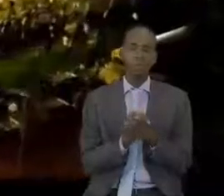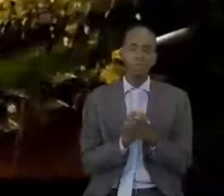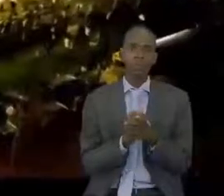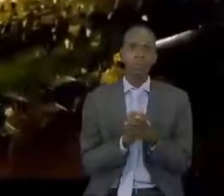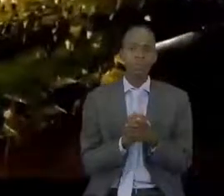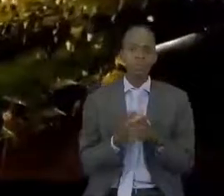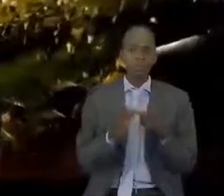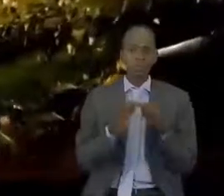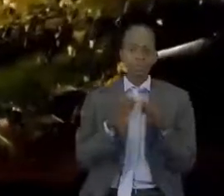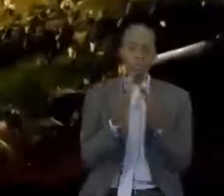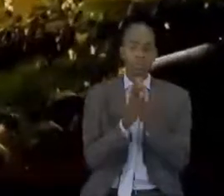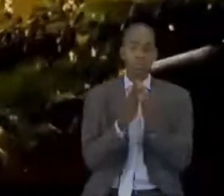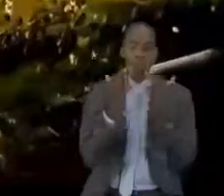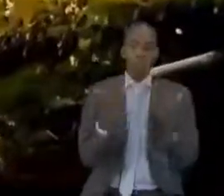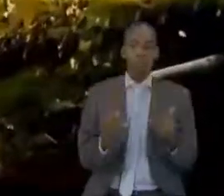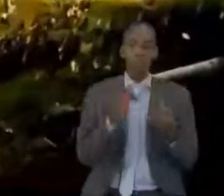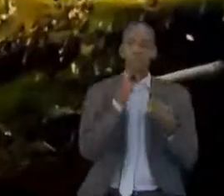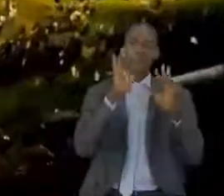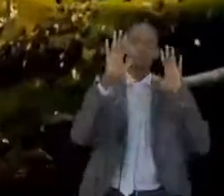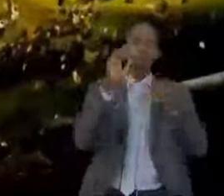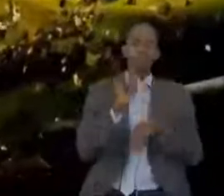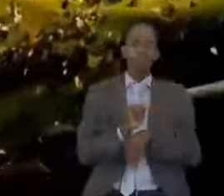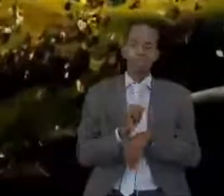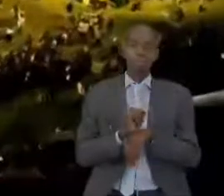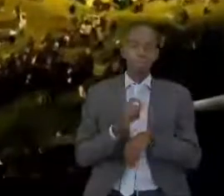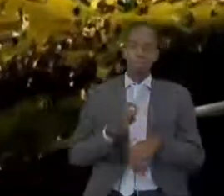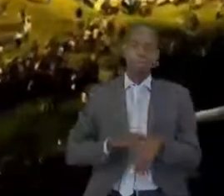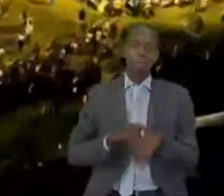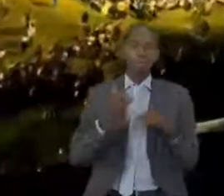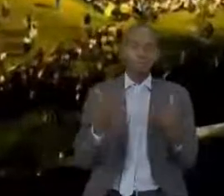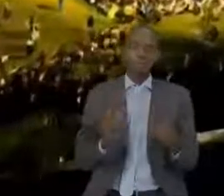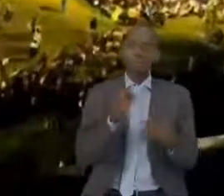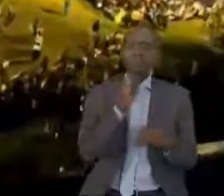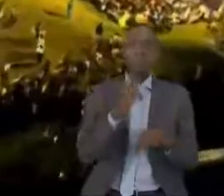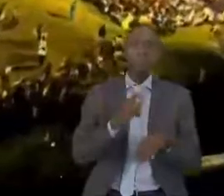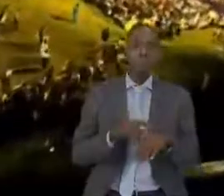Moment des miracles. Miracles en grand nombre.